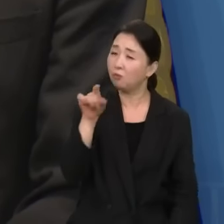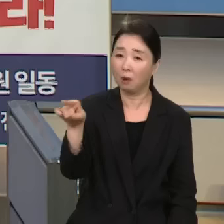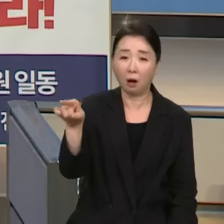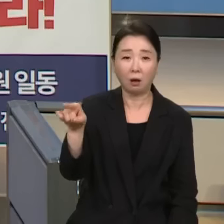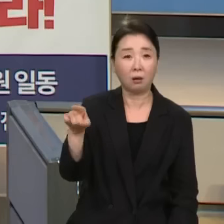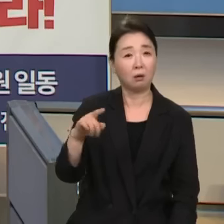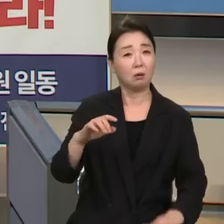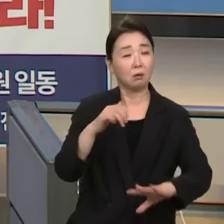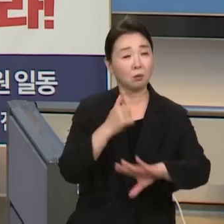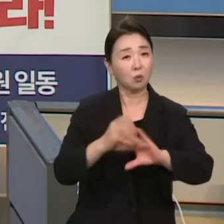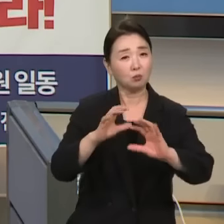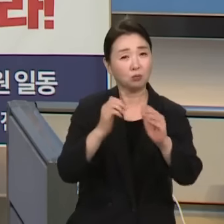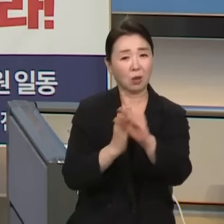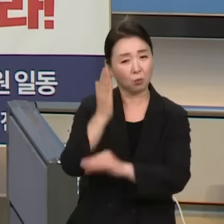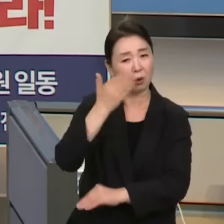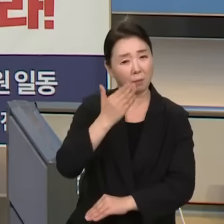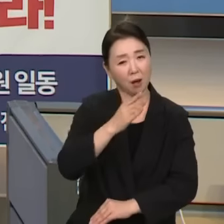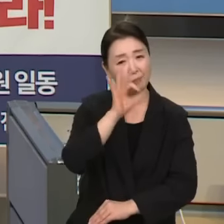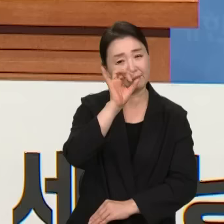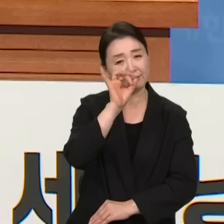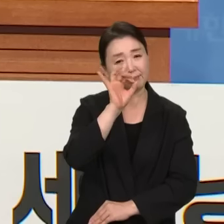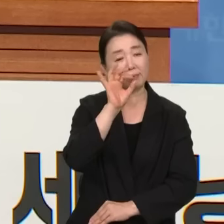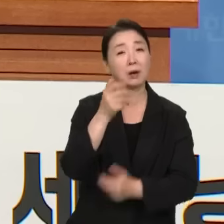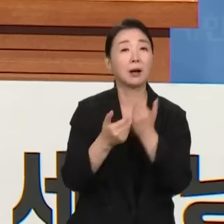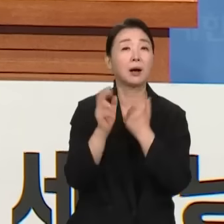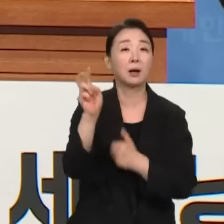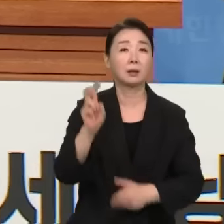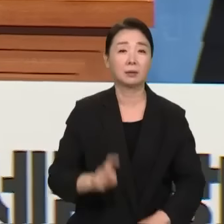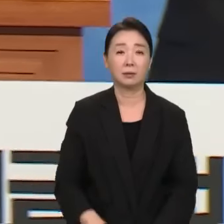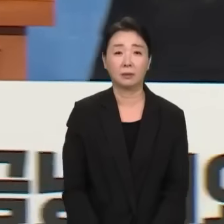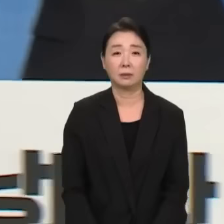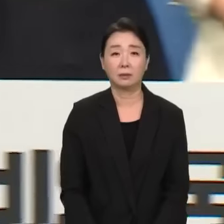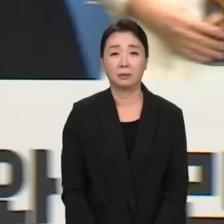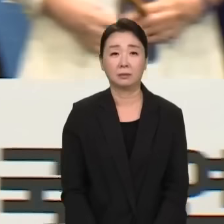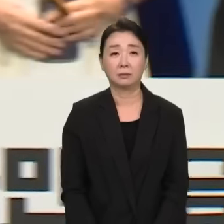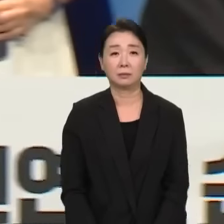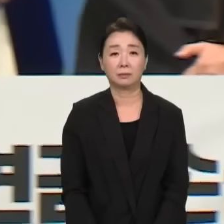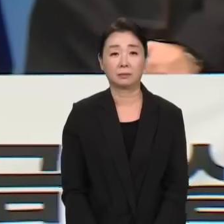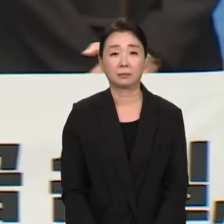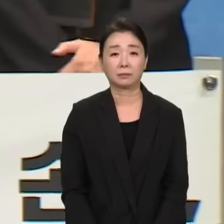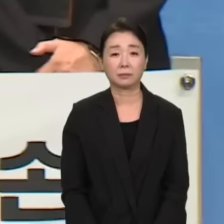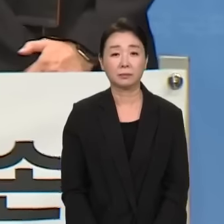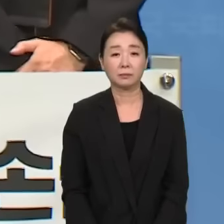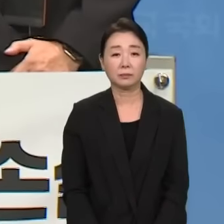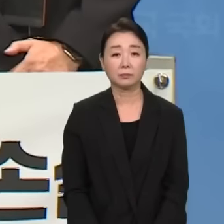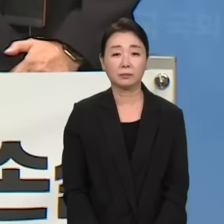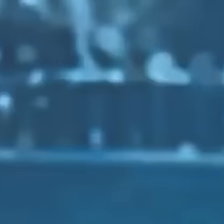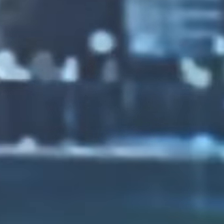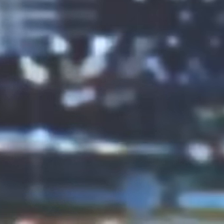통과 과정에 상당한 진통이 예상됩니다. JTBC 강나현입니다.